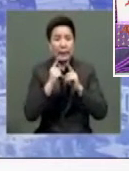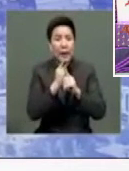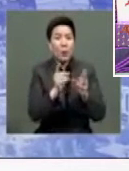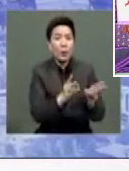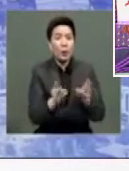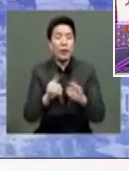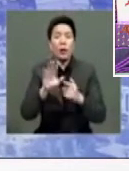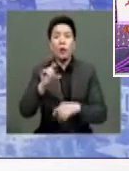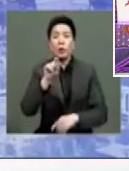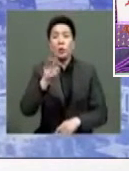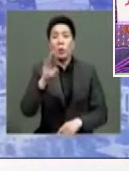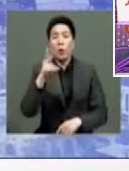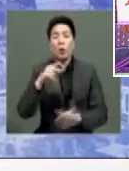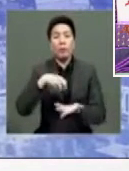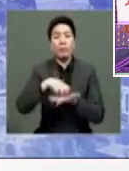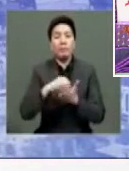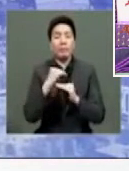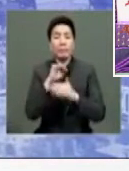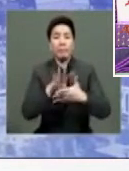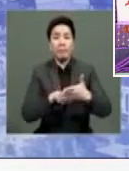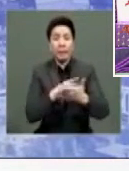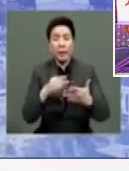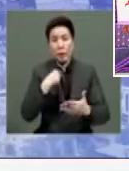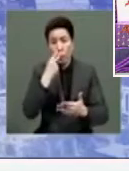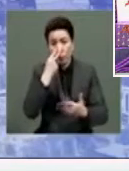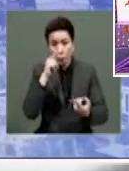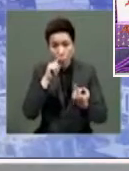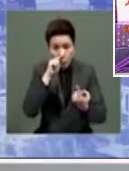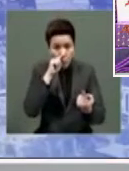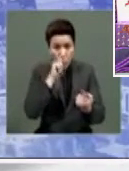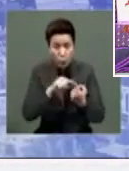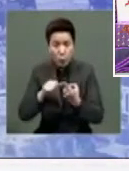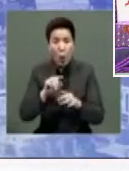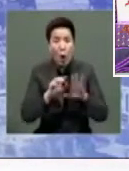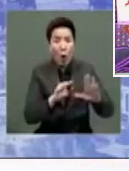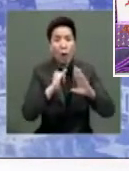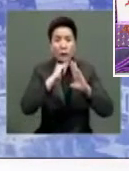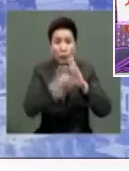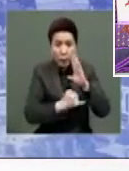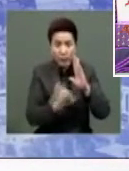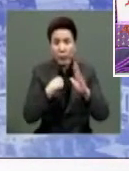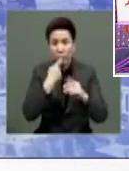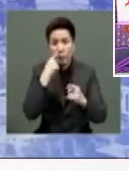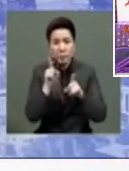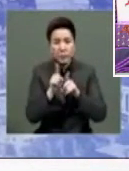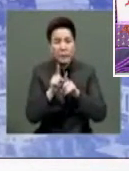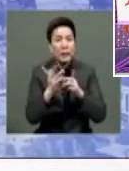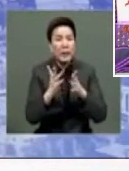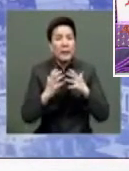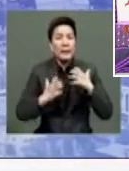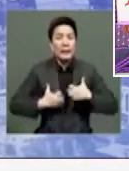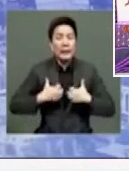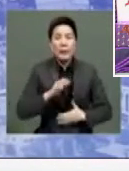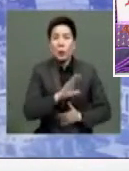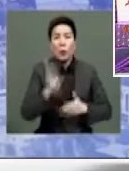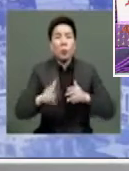ค่ะห้างสรรพสินค้าค่ะในข้อที่ 5นะคะห้างสรรพสินค้ายังคงเปิดทำการได้ในเวลาปกติค่ะแล้วก็จะมอบให้กับ